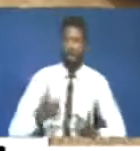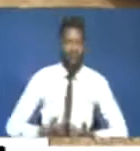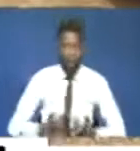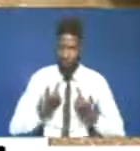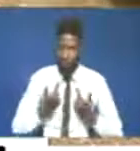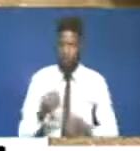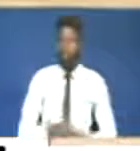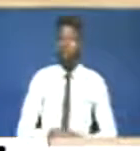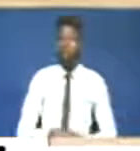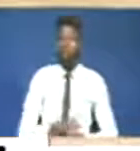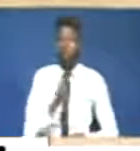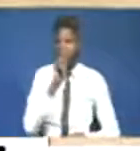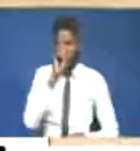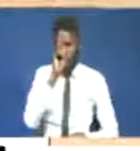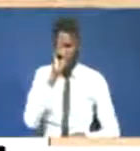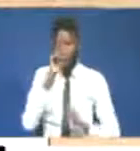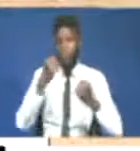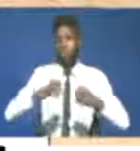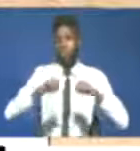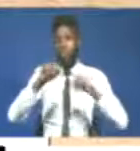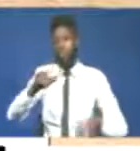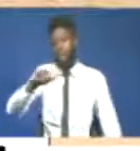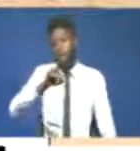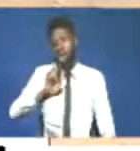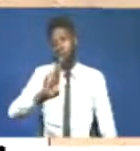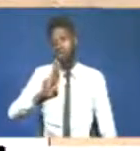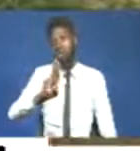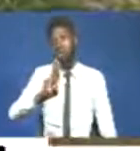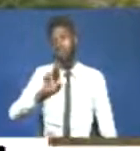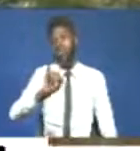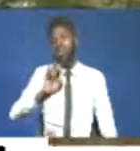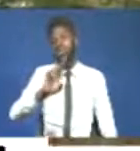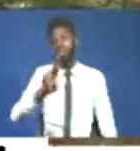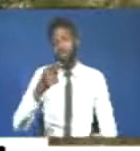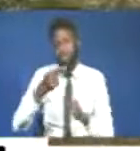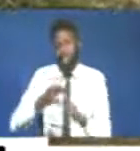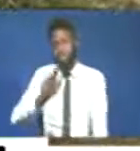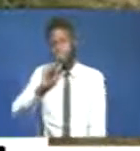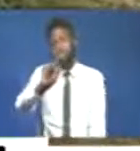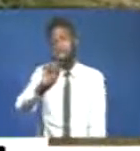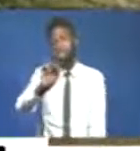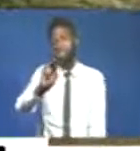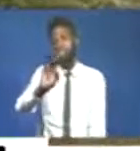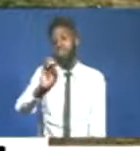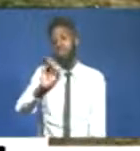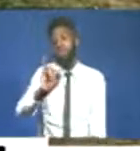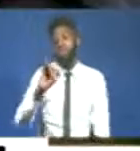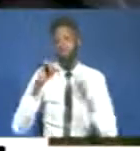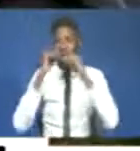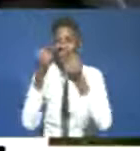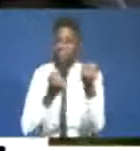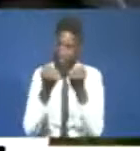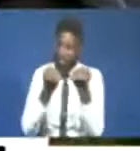Kamanda wa polisi katika eneo la Ruiru, Sisili Kemboi, alisema kuwa gari hilo la Prado pia